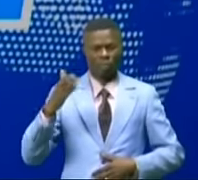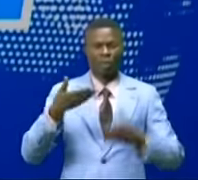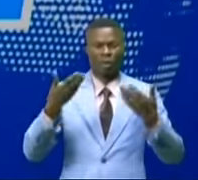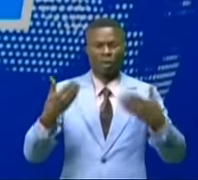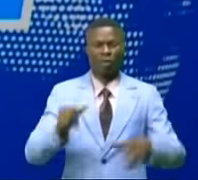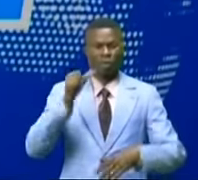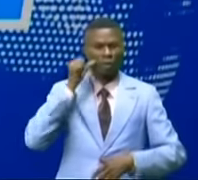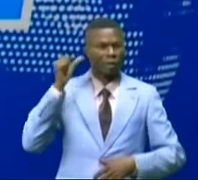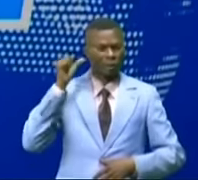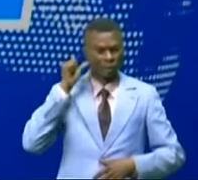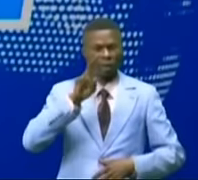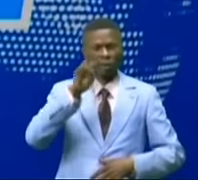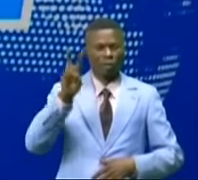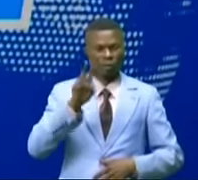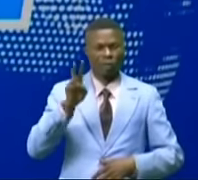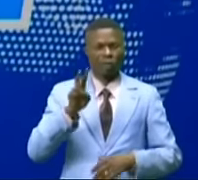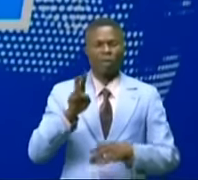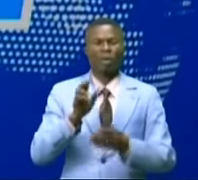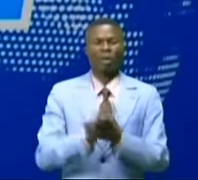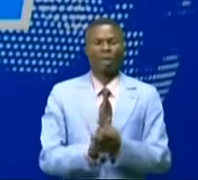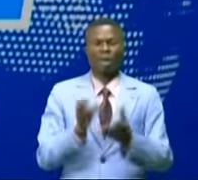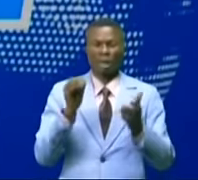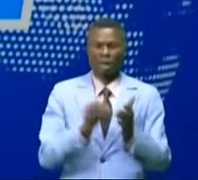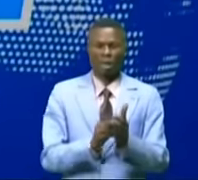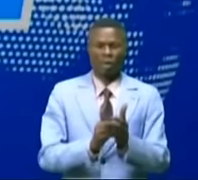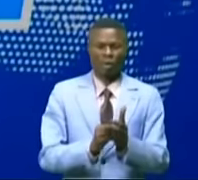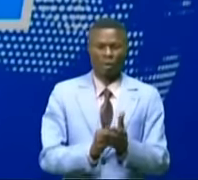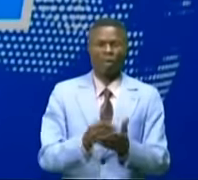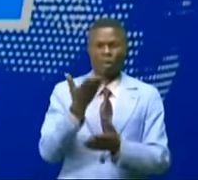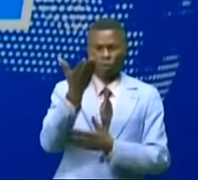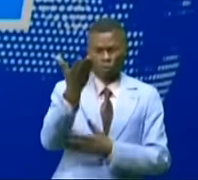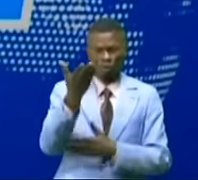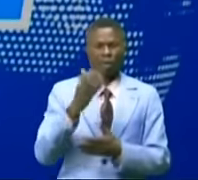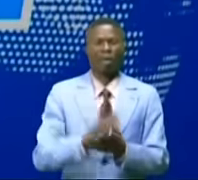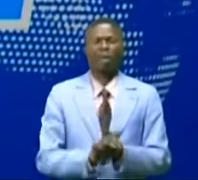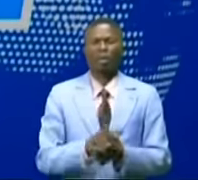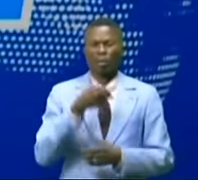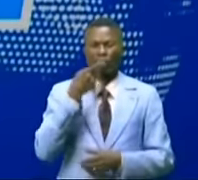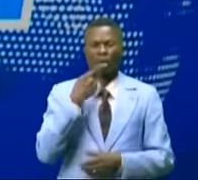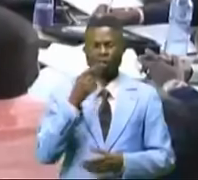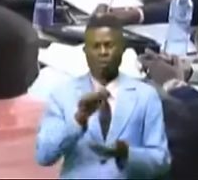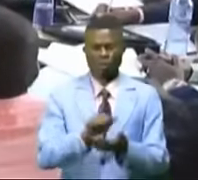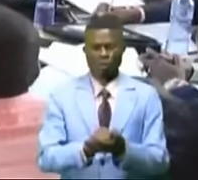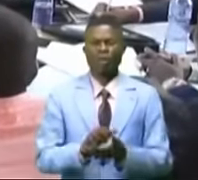clôturées hier vendredi. Une fois de plus, Joël Makiela pour le reportage.